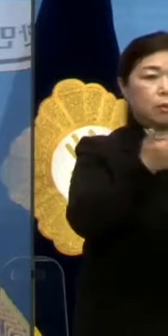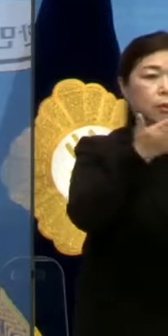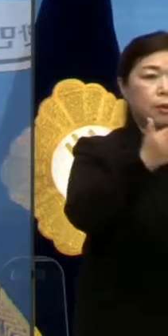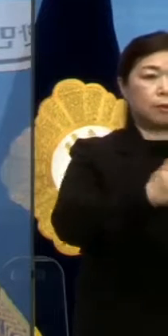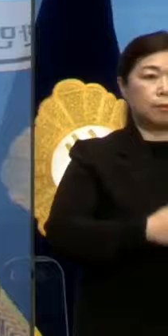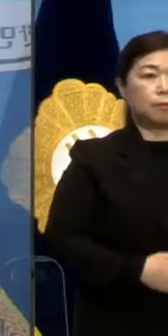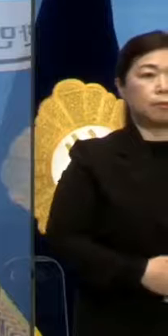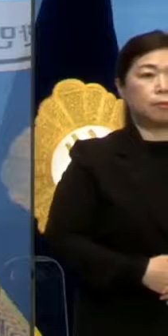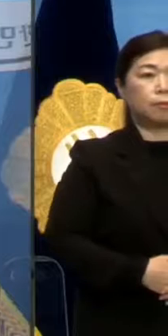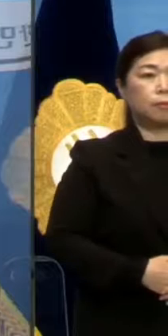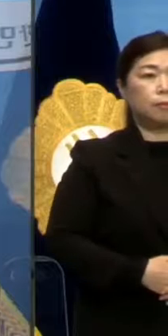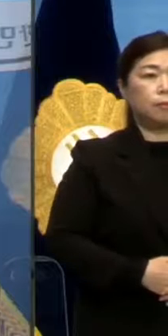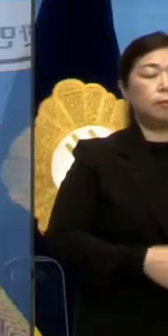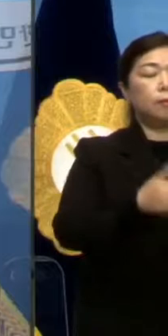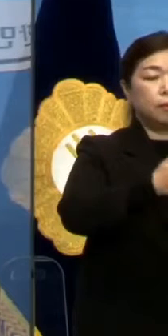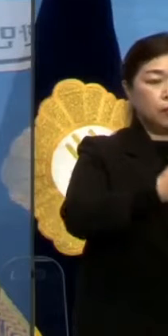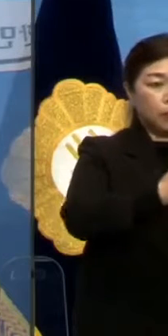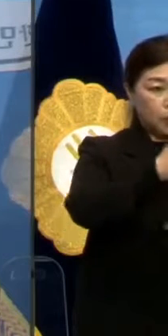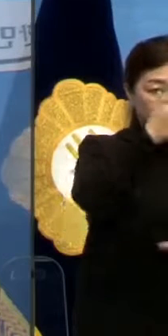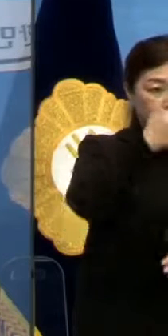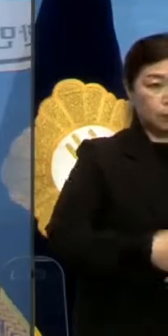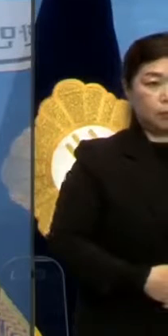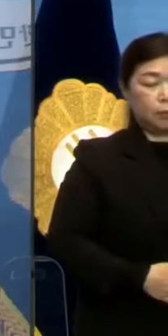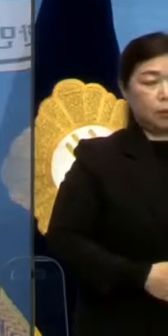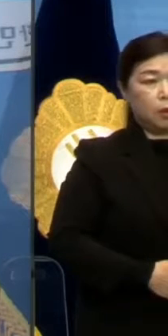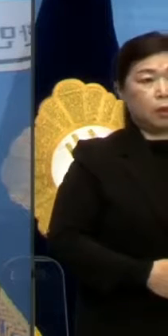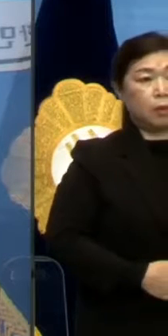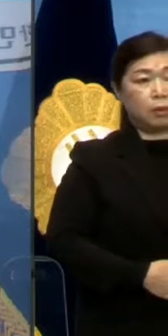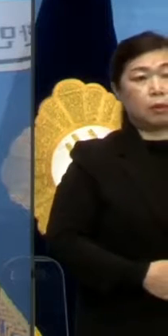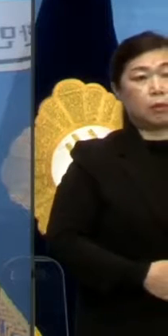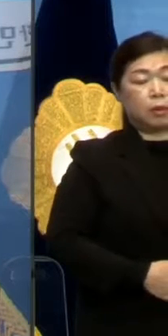당부드리는 바입니다. 감사합니다.